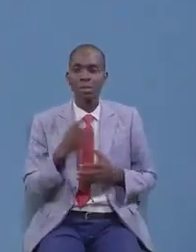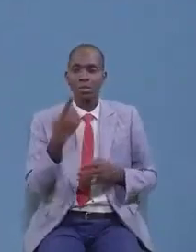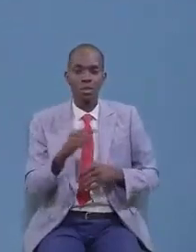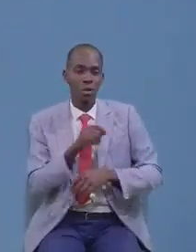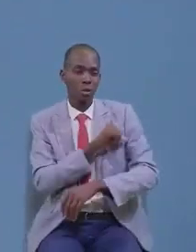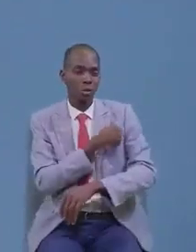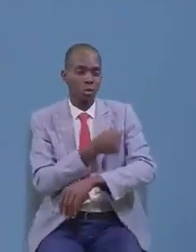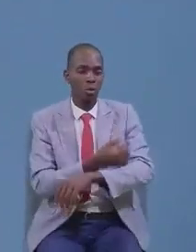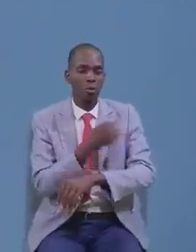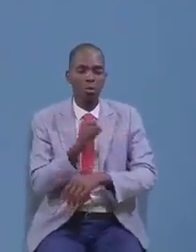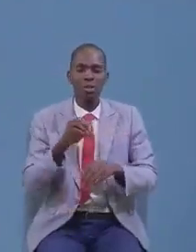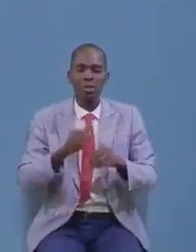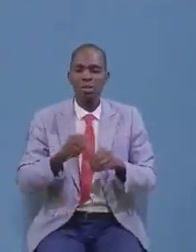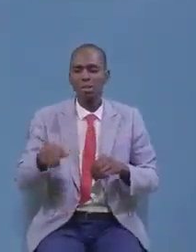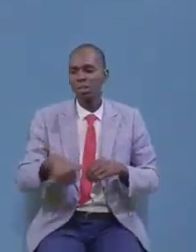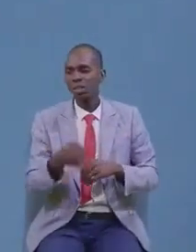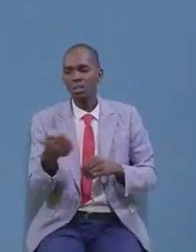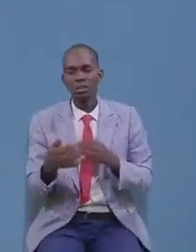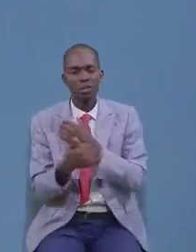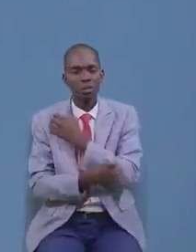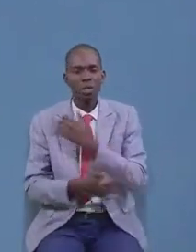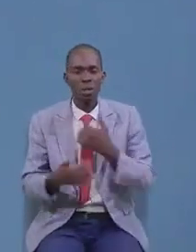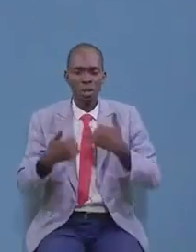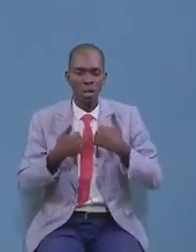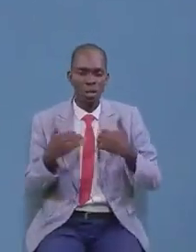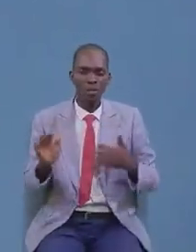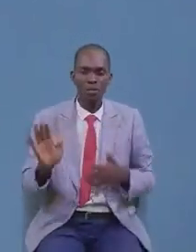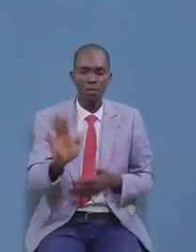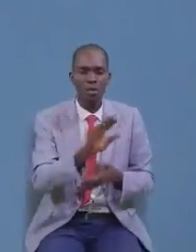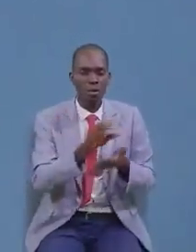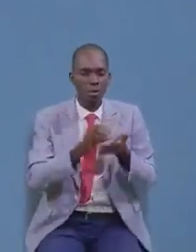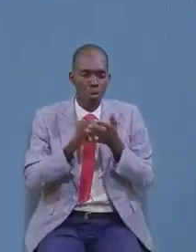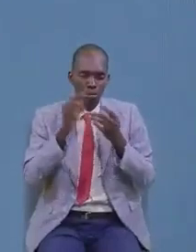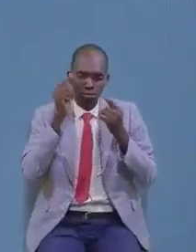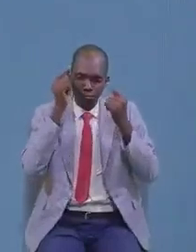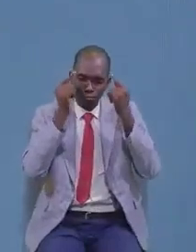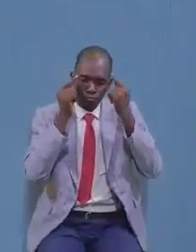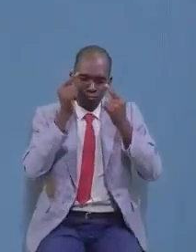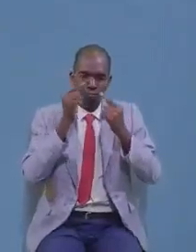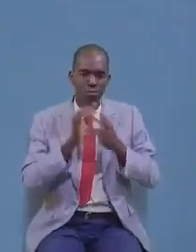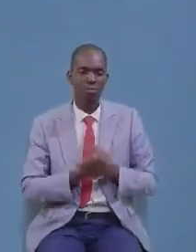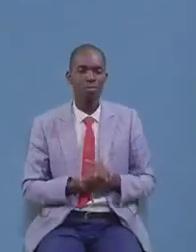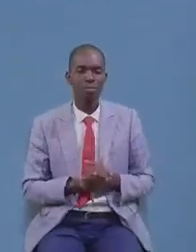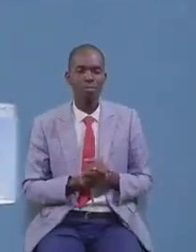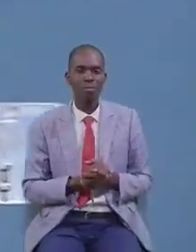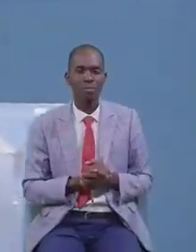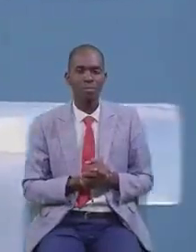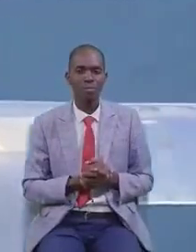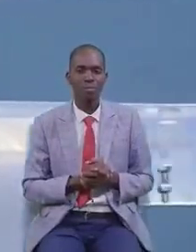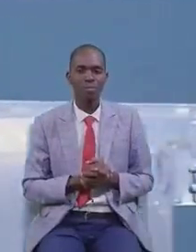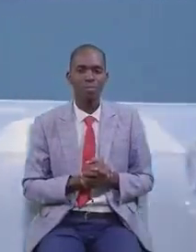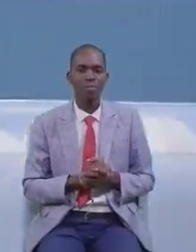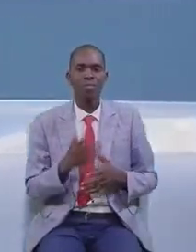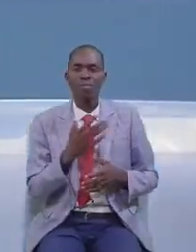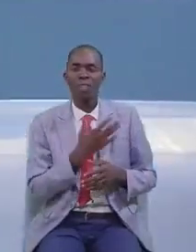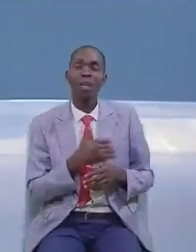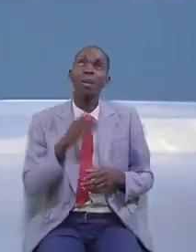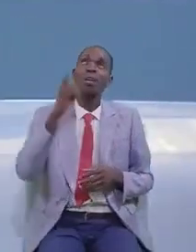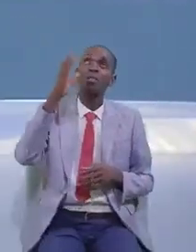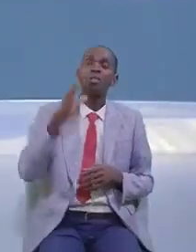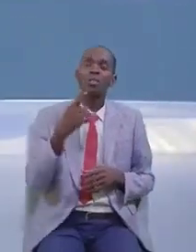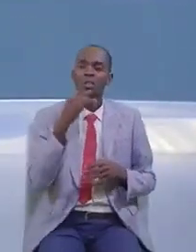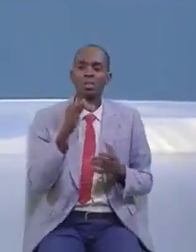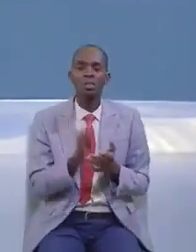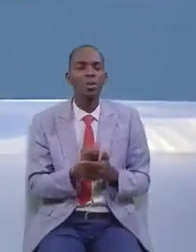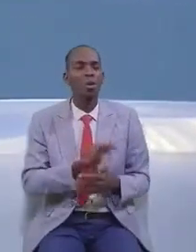The authorities in any land, they have their thoughts. మీ యొక్క యోచన ఎవరి హృదయంతో పోల్చుకున్నా విభిన్నమైన ఆలోచన మీరు కలిగి ఉంటారు. God says, put